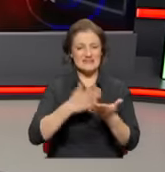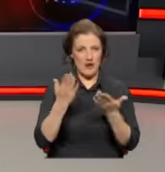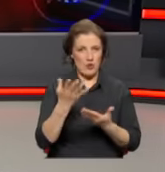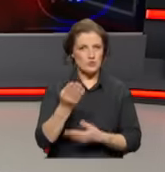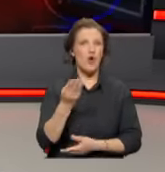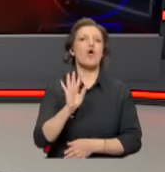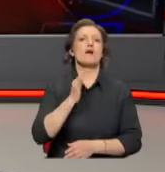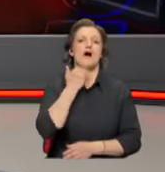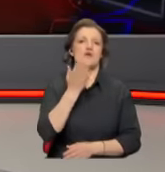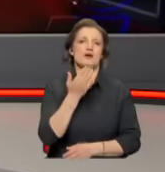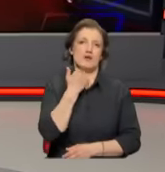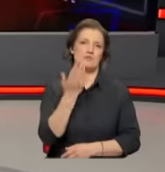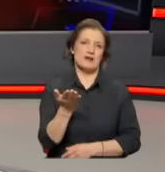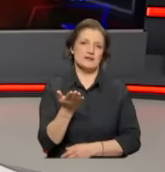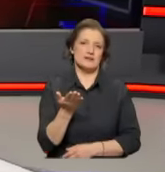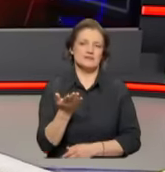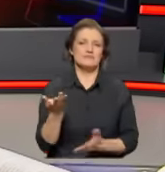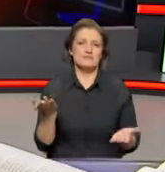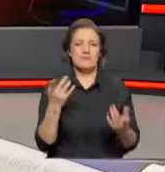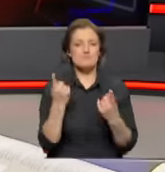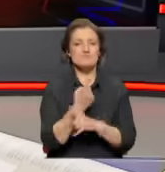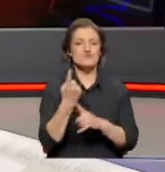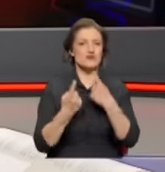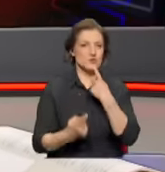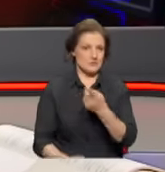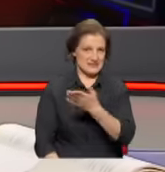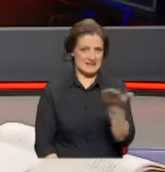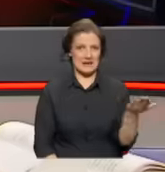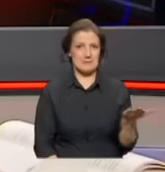mu? Olmaz, olmaz. Zaten yeterince. Bir de bir şey söyleyeyim size.